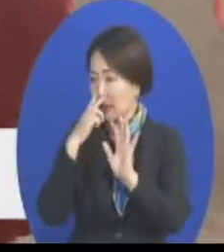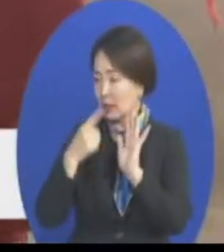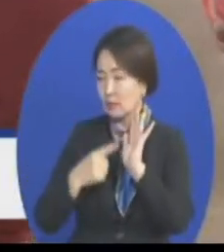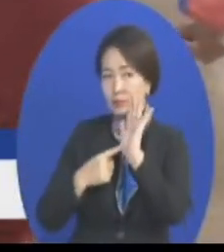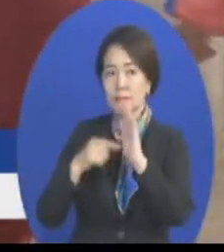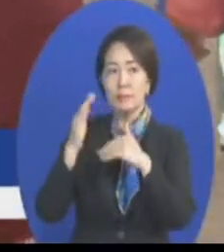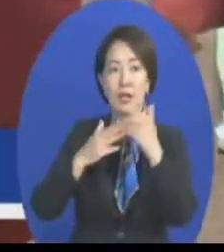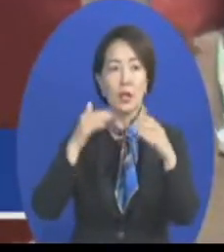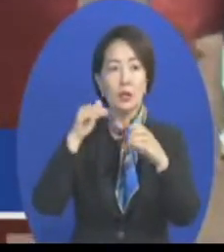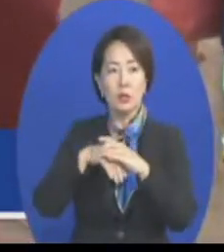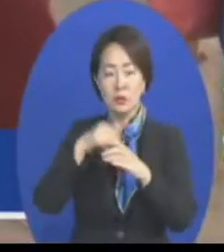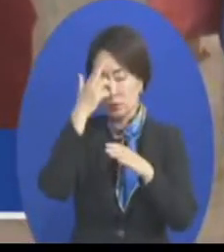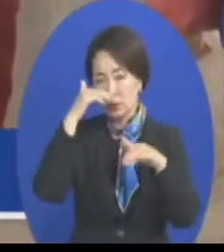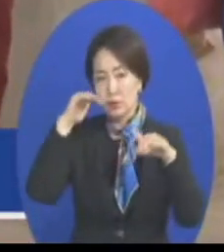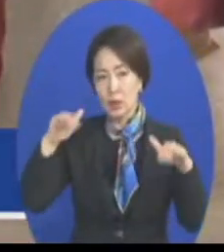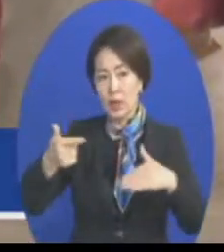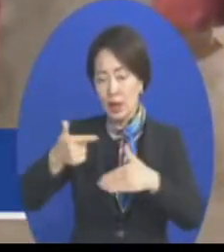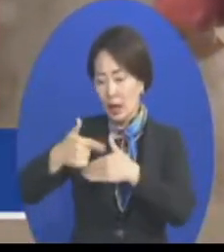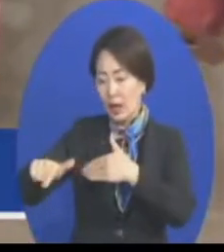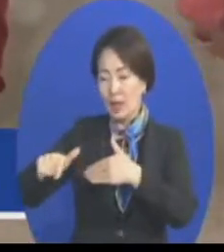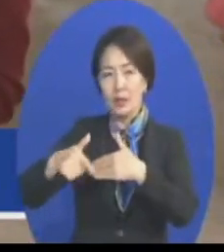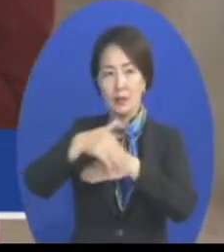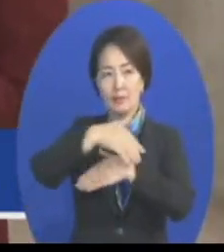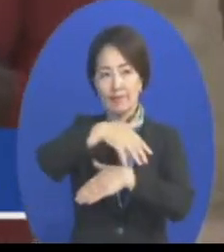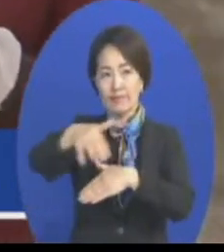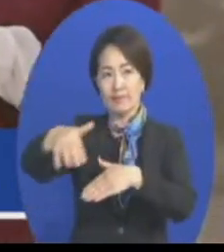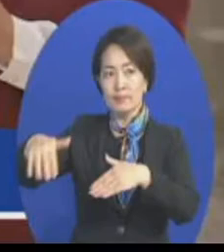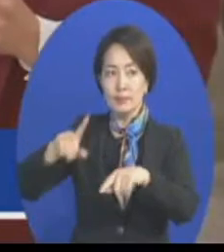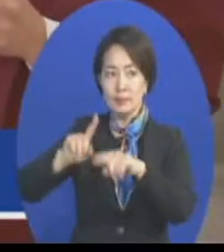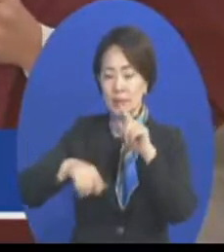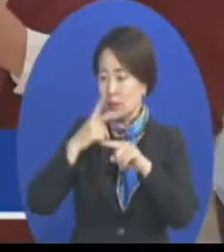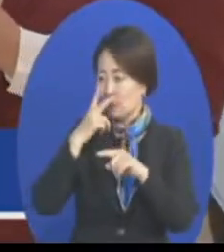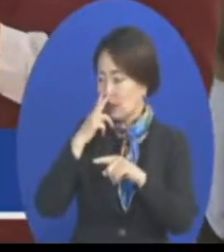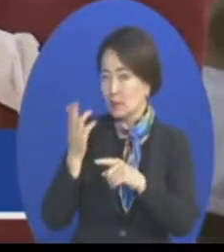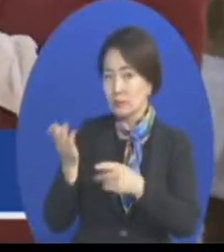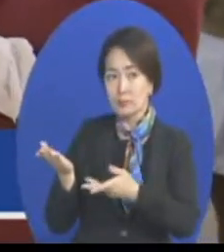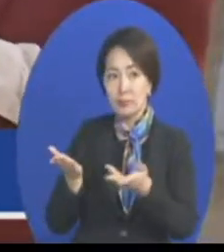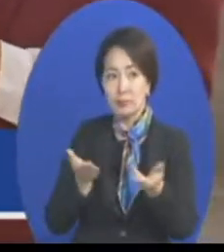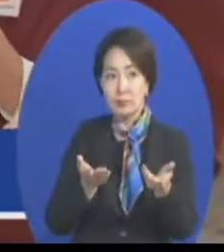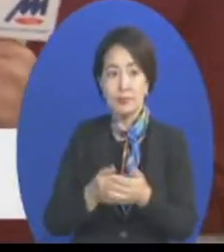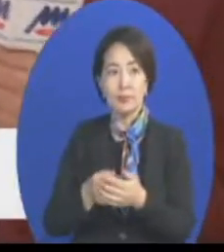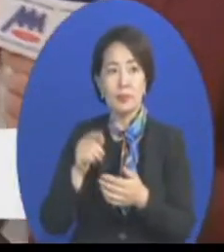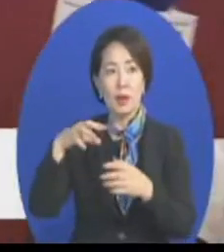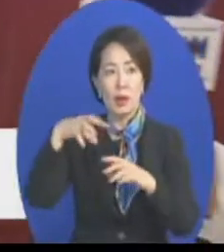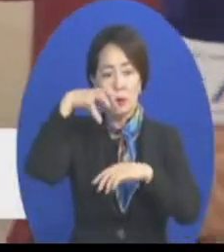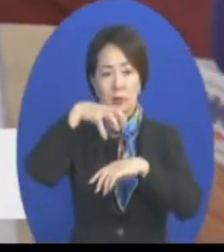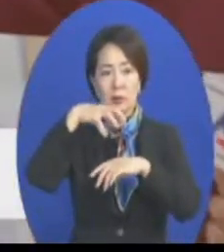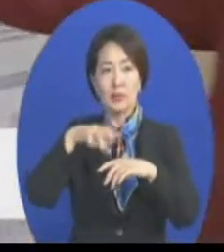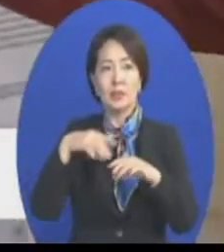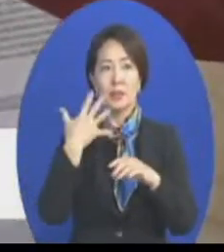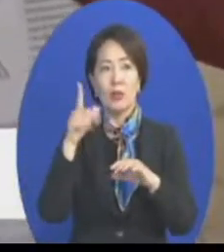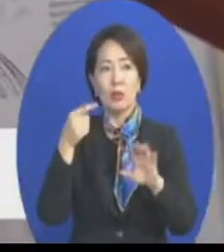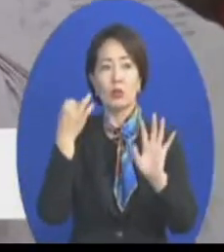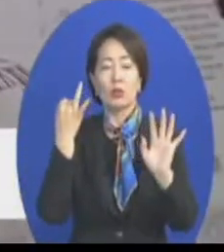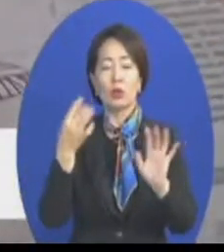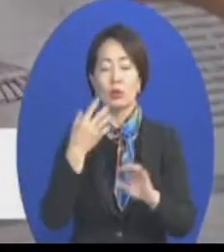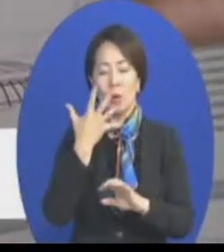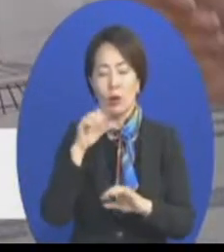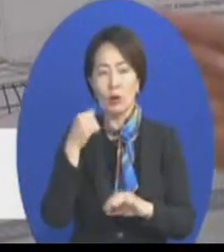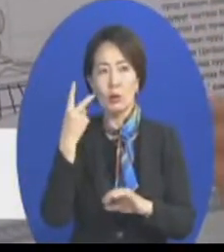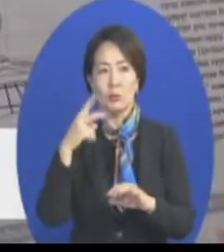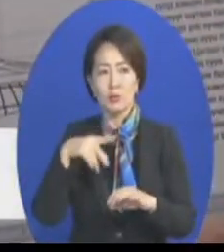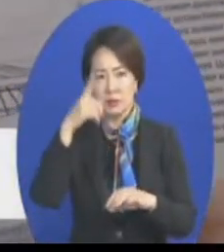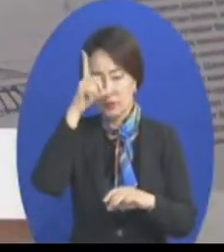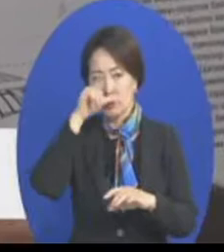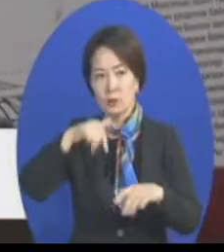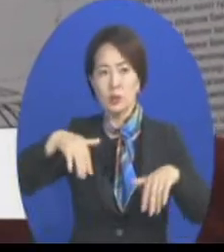байрлах дотор бол Чингис хааны музейн гадаад фасад хэрхэн одоо харагдхыг дүрстэлж үзүүлсэн байна. За хоёр дээр бол 5.2 метр өндөртэй